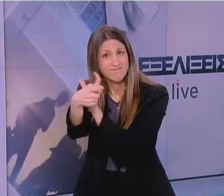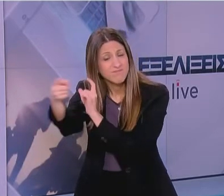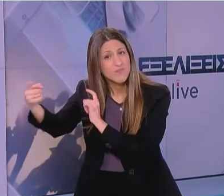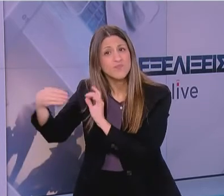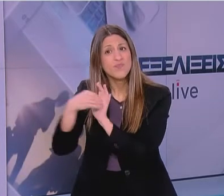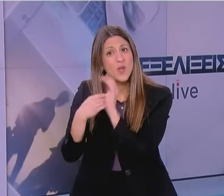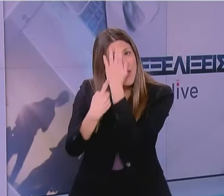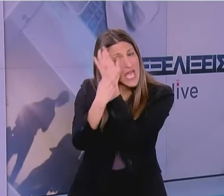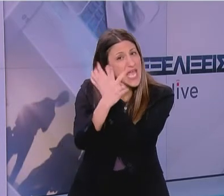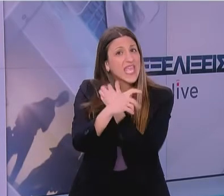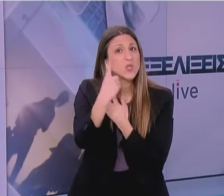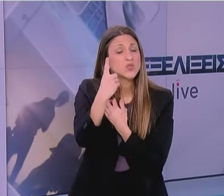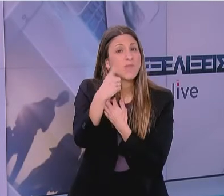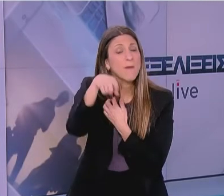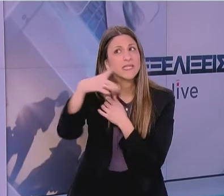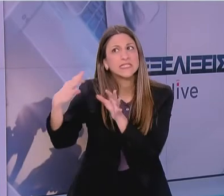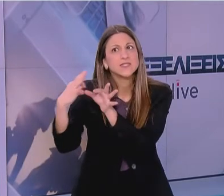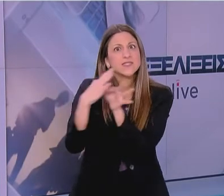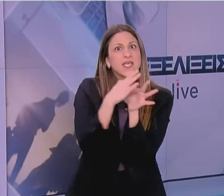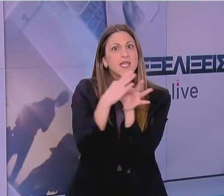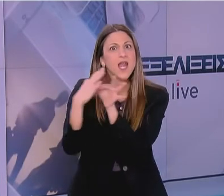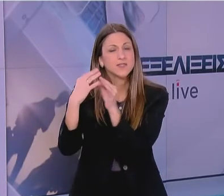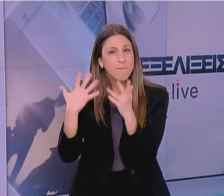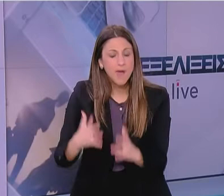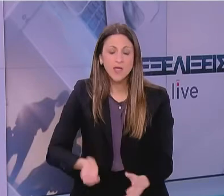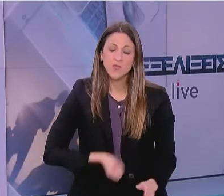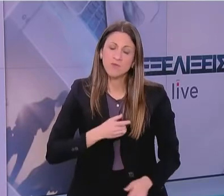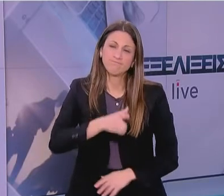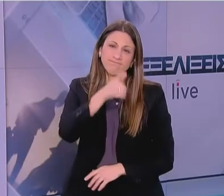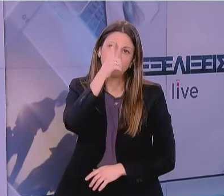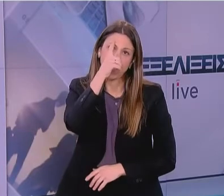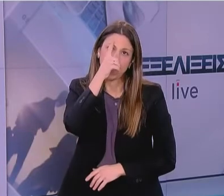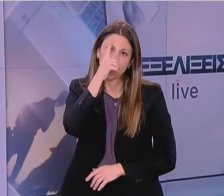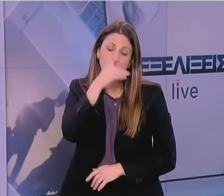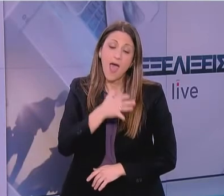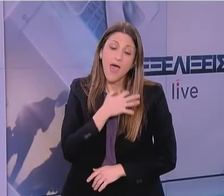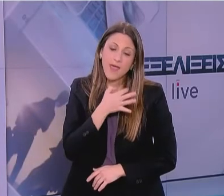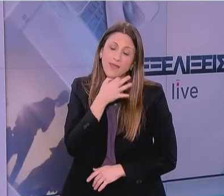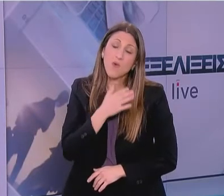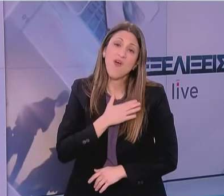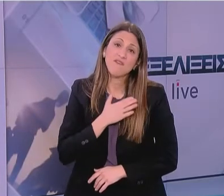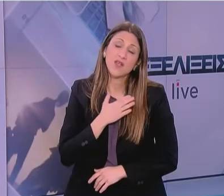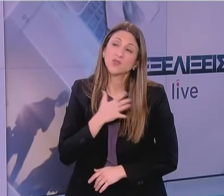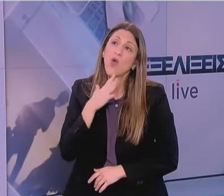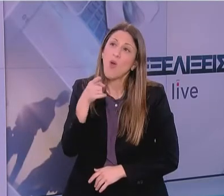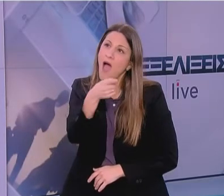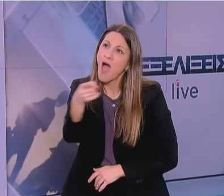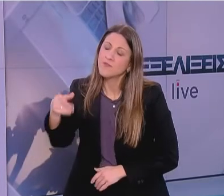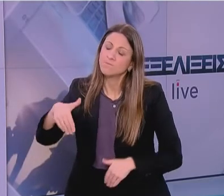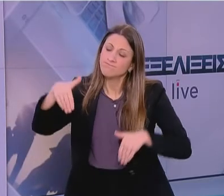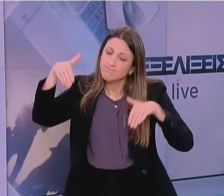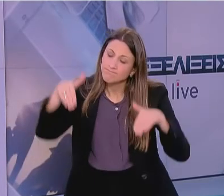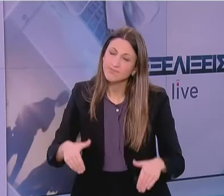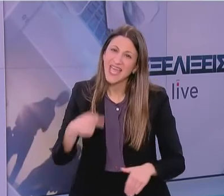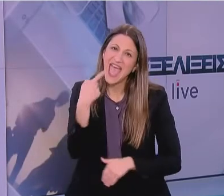και 21 μέρες μεταξύ μας συνεργασίας, θέλω να δηλώσω περήφανος και ευγνώμων για τη μοναδική τους προσήλωση στα μέτρα και στο